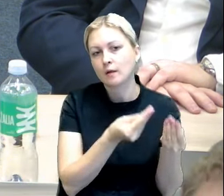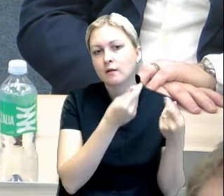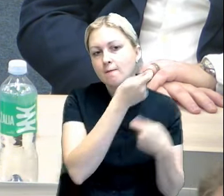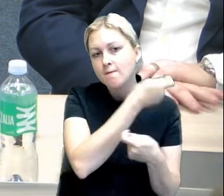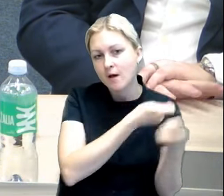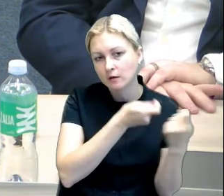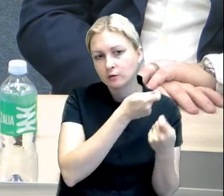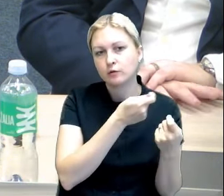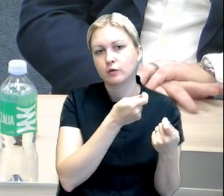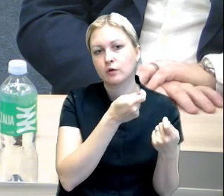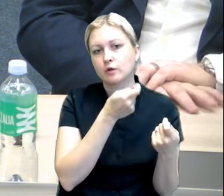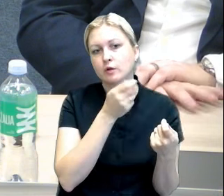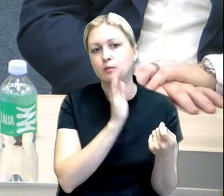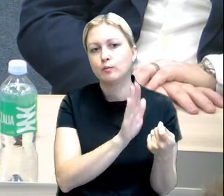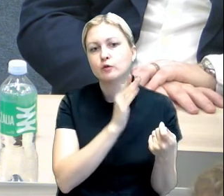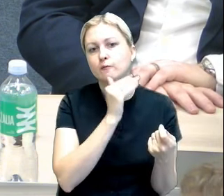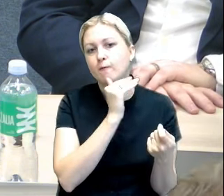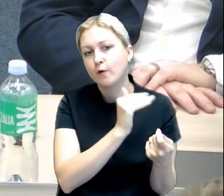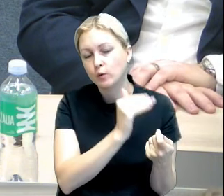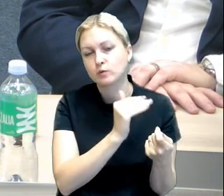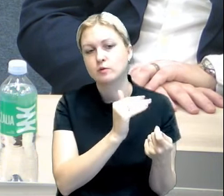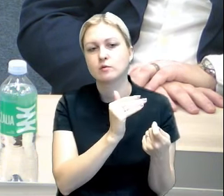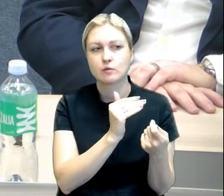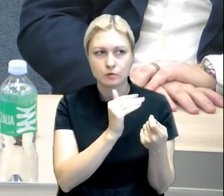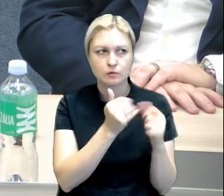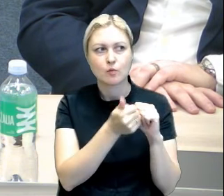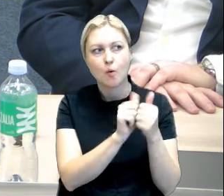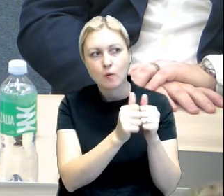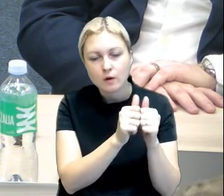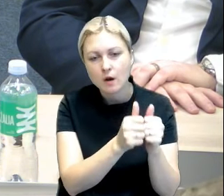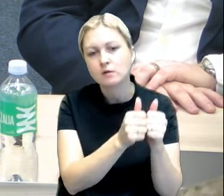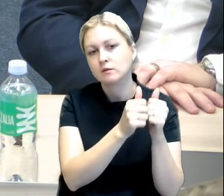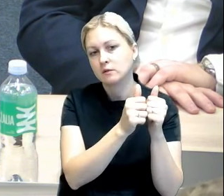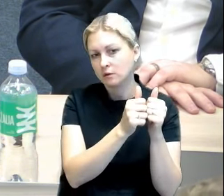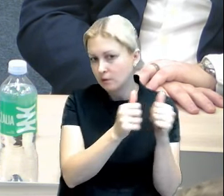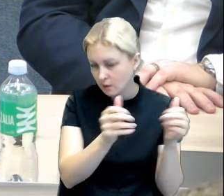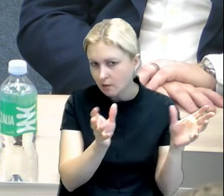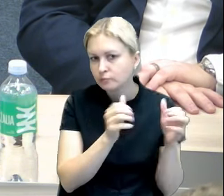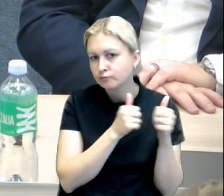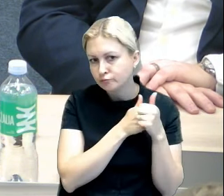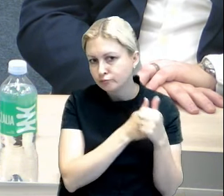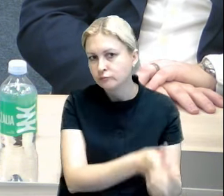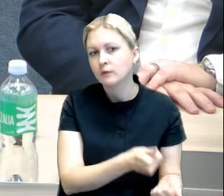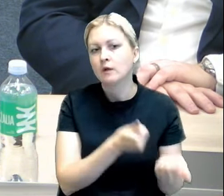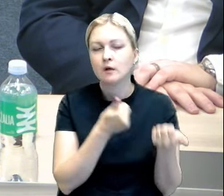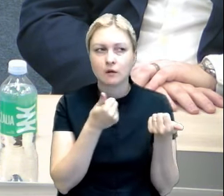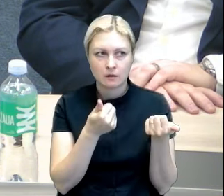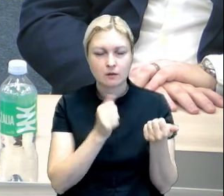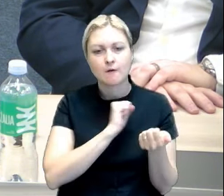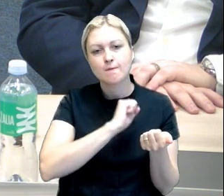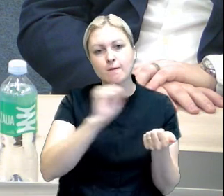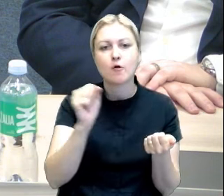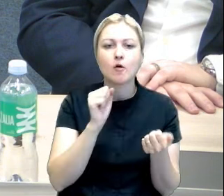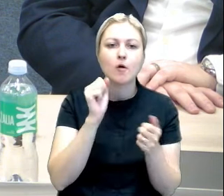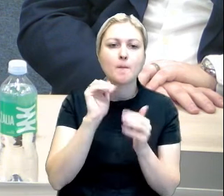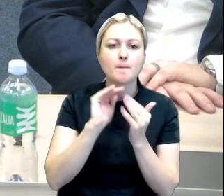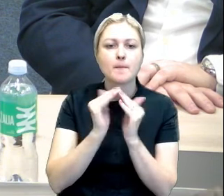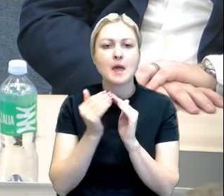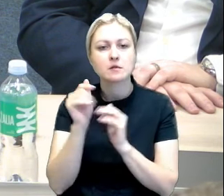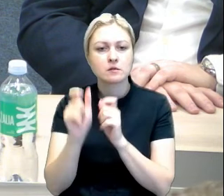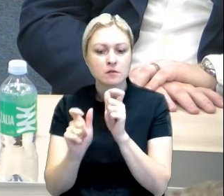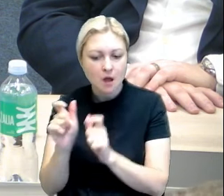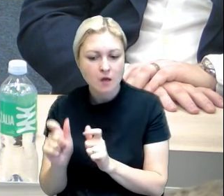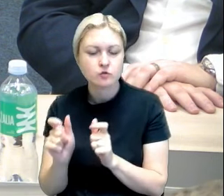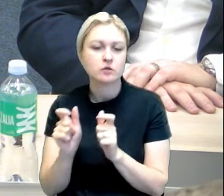vykdomos jau konkurencingai pagal pagal specialistus tų sričių ir nuo to laimės miestiečiai gaudami geresnes